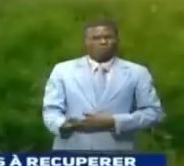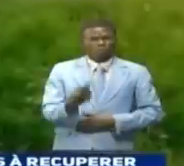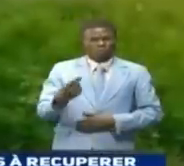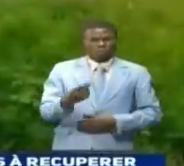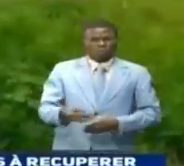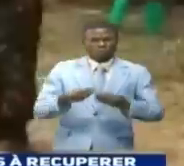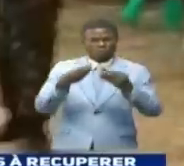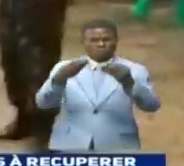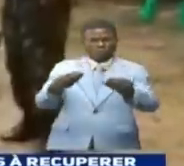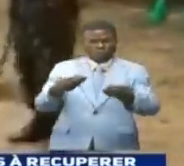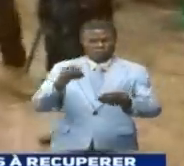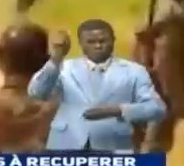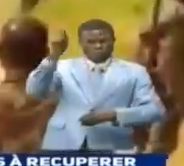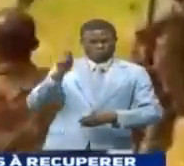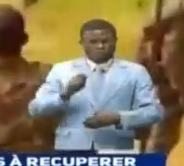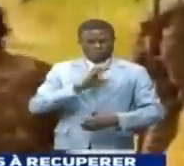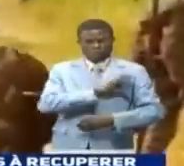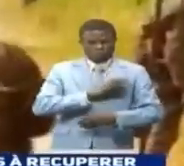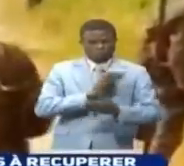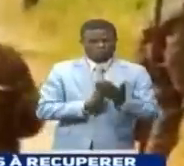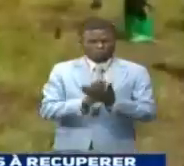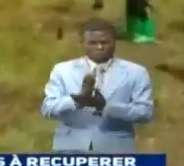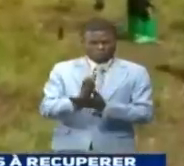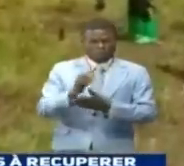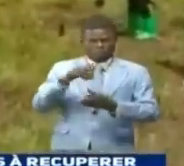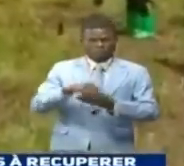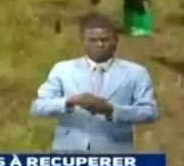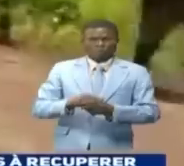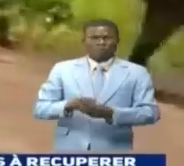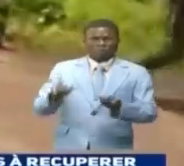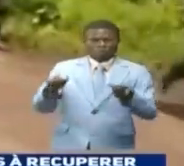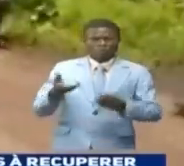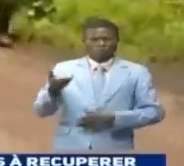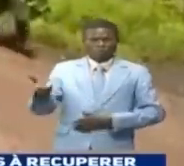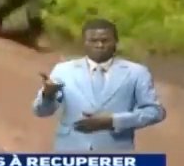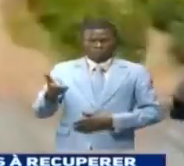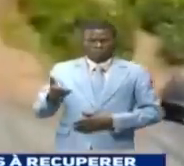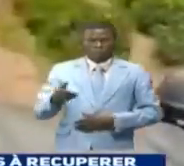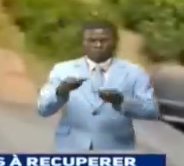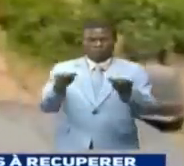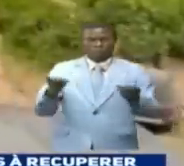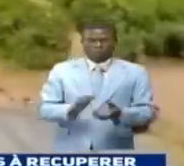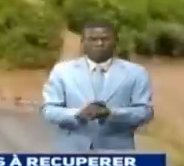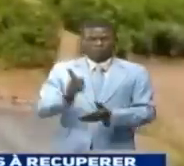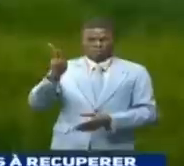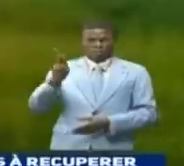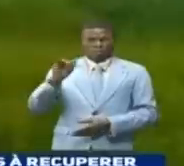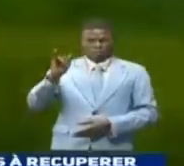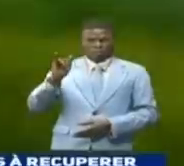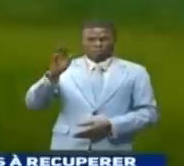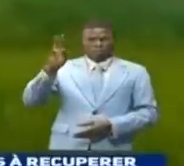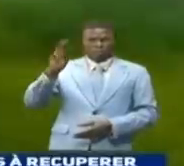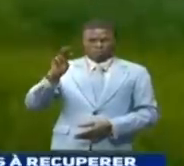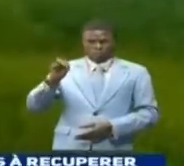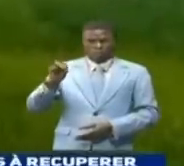le moral au front, tant sur les positions situées au sein du parc national de Virunga que celles localisées entre Kibumba et Rugari.